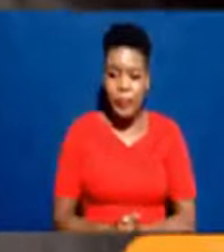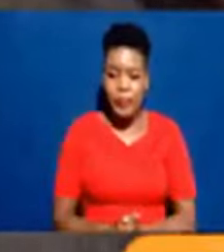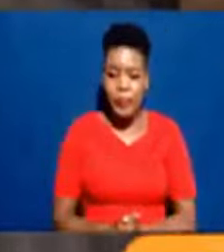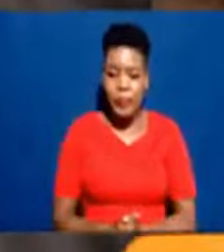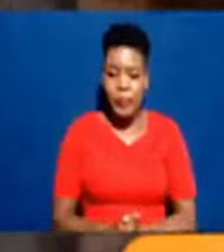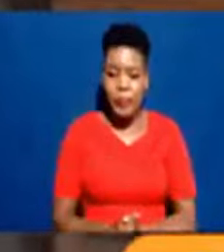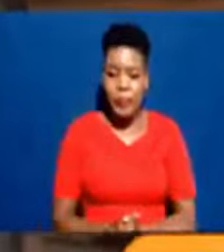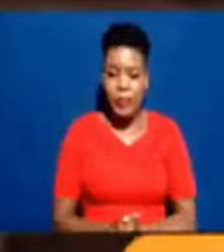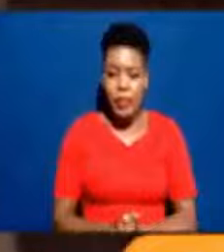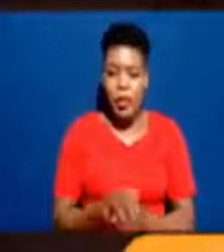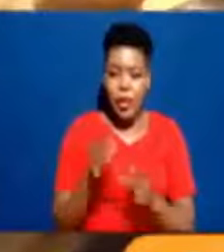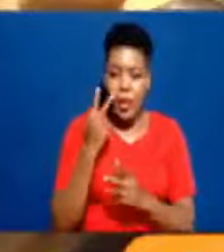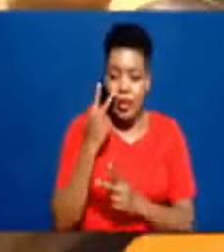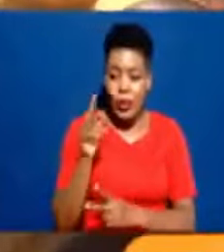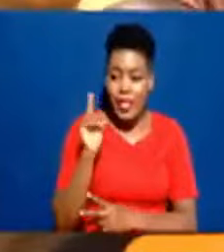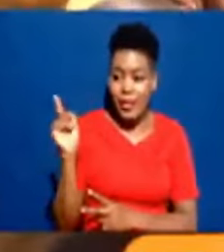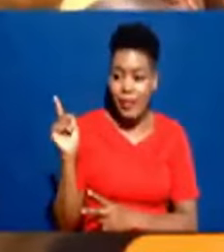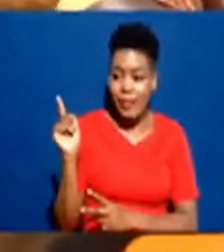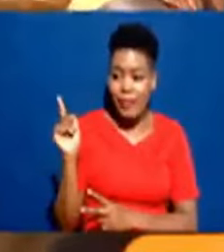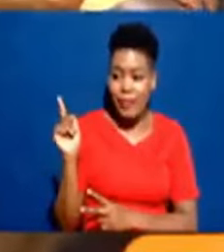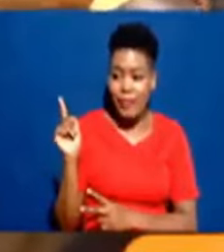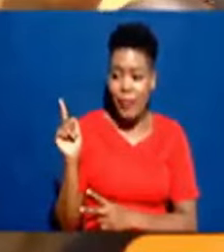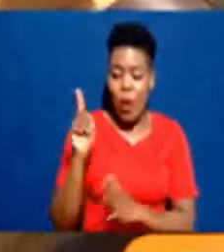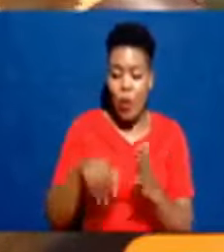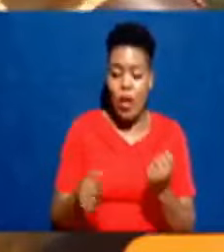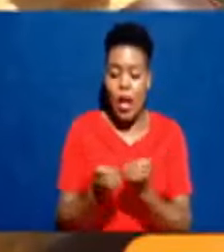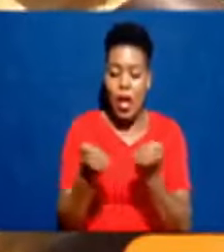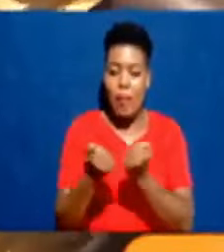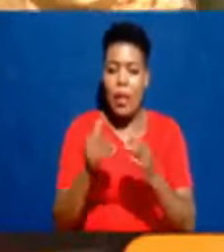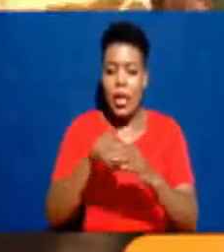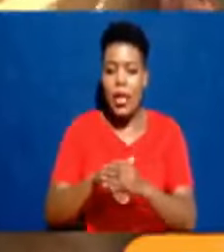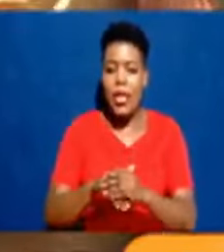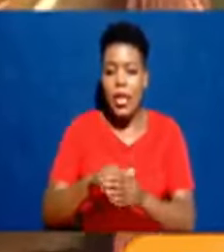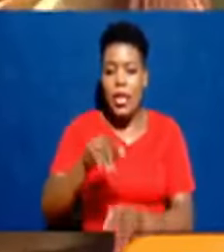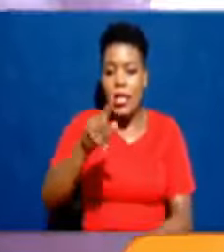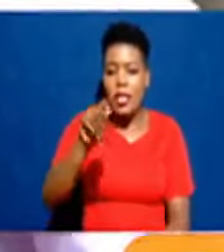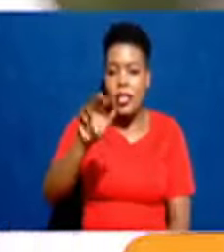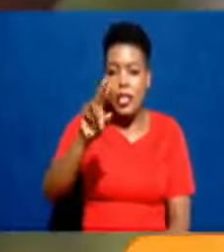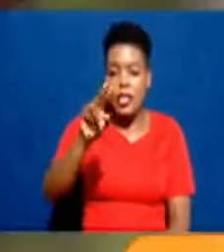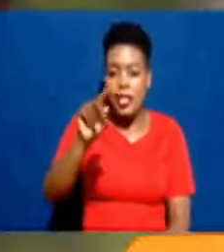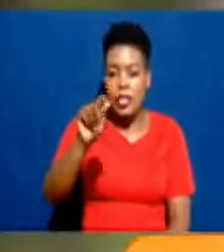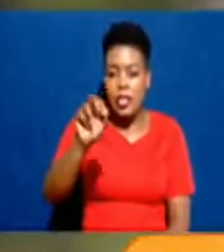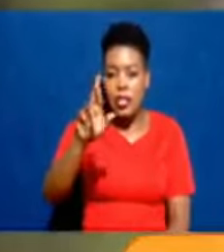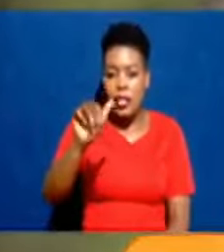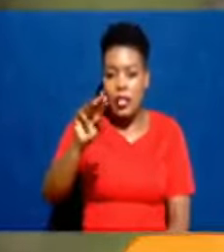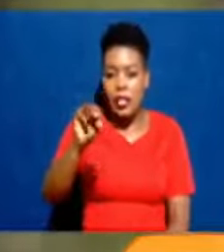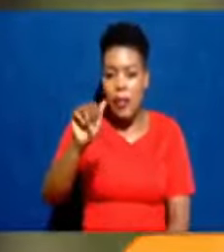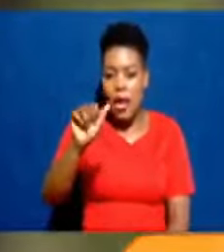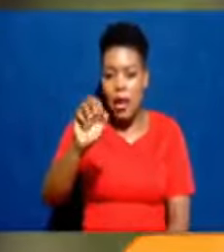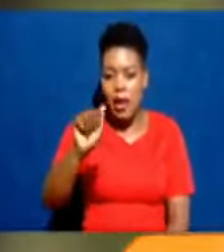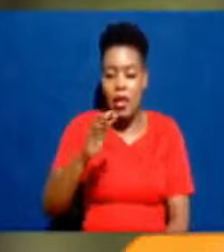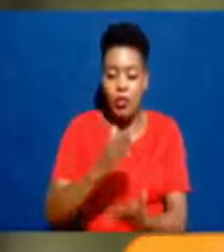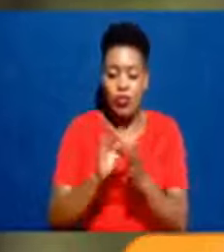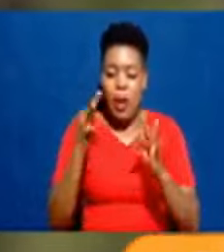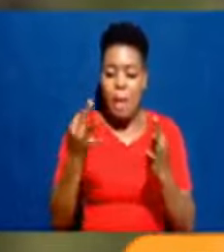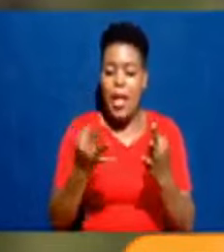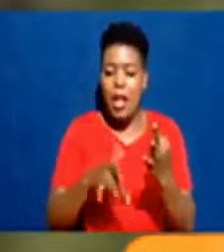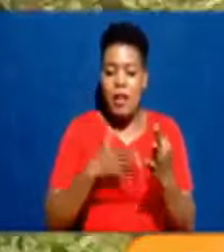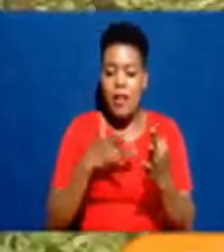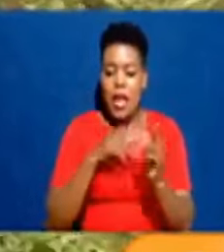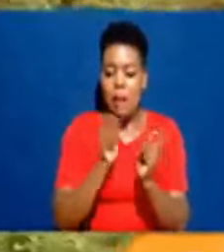Ndiyo taswira tunayokumbana nayo katika kijiji cha Enoreteet Transmara magharibi. Japo familia hii inaomboleza kifo cha kijana